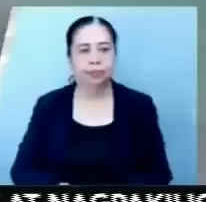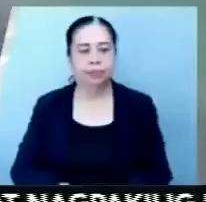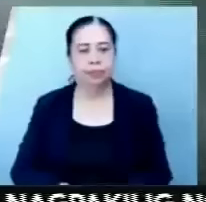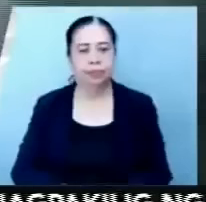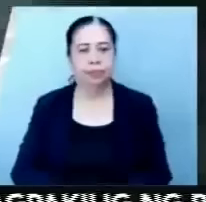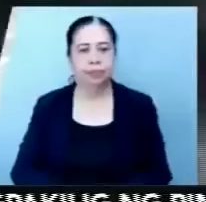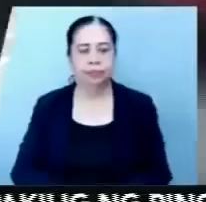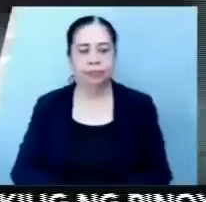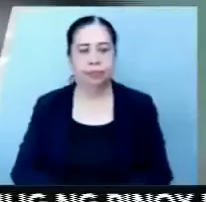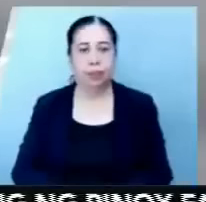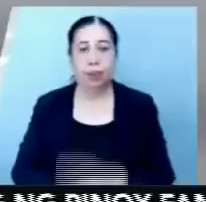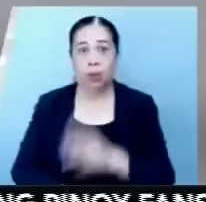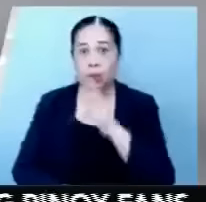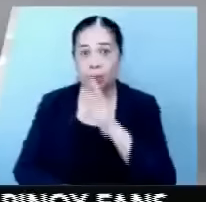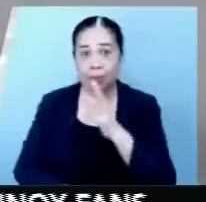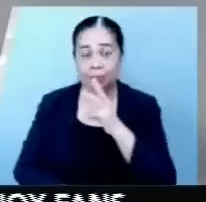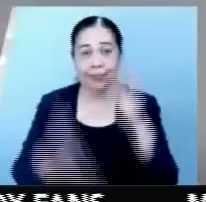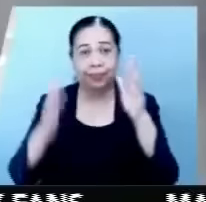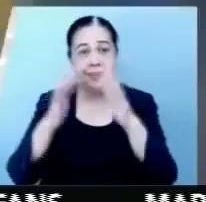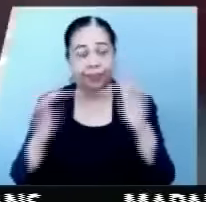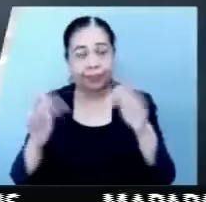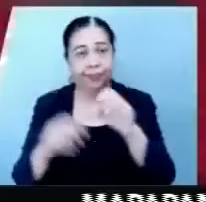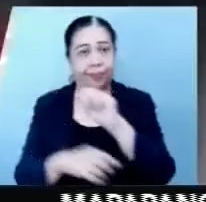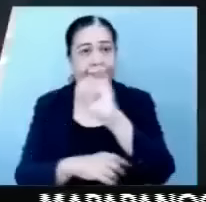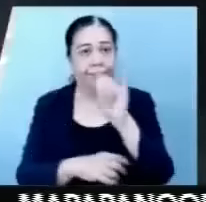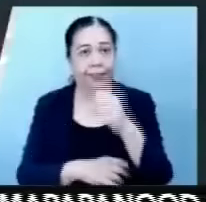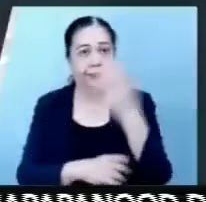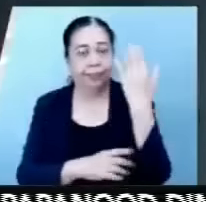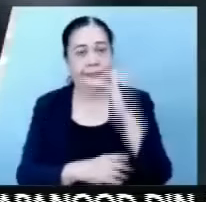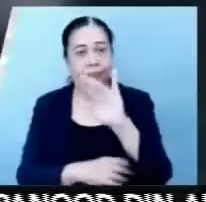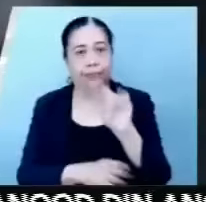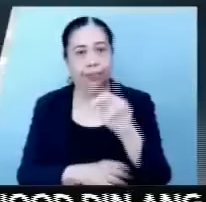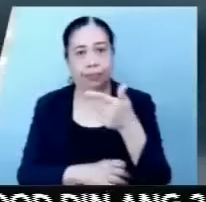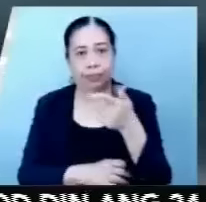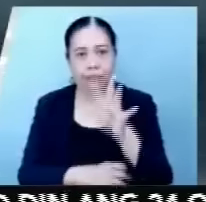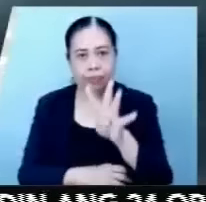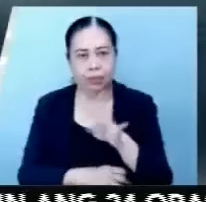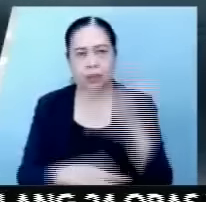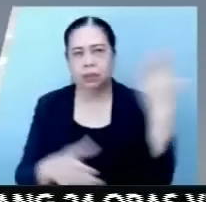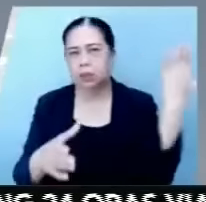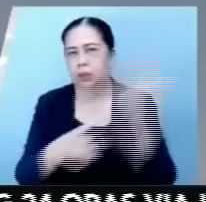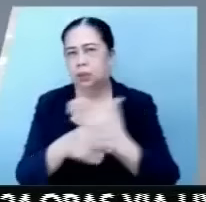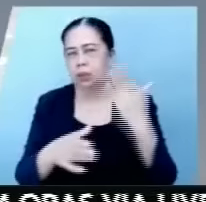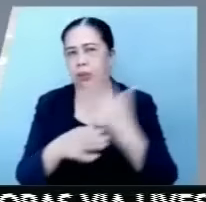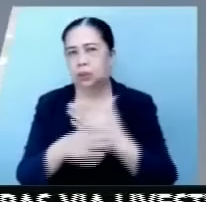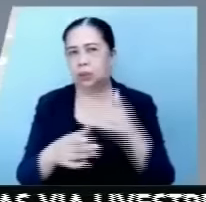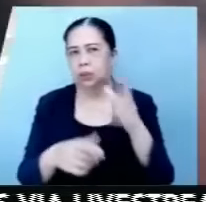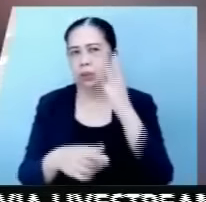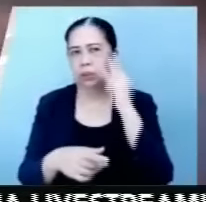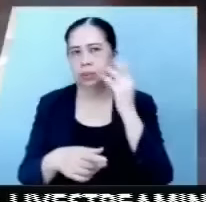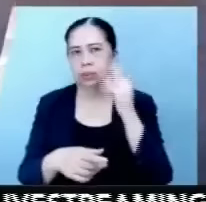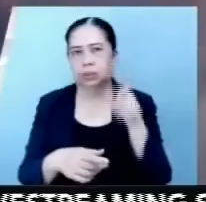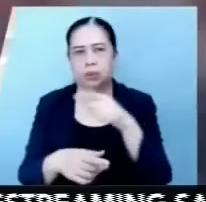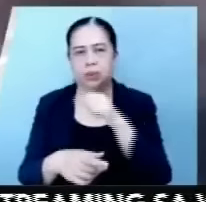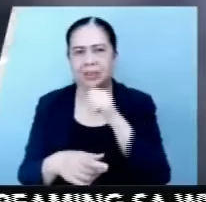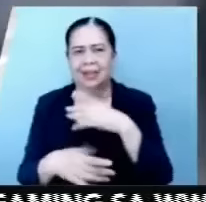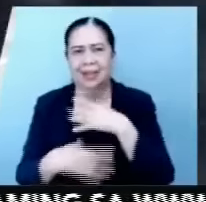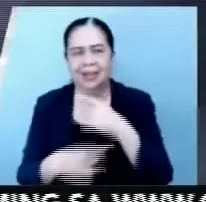Ang Wata Wata Festival sa San Juan itong June 24, pero wisyo daw ang idinulot sa mga hindi ginustong mabasa.